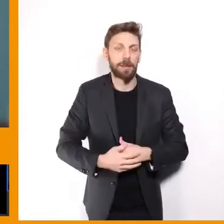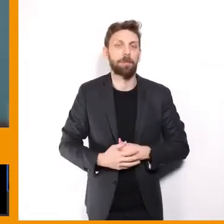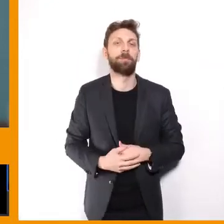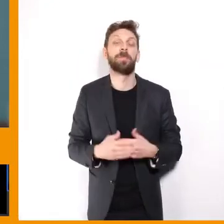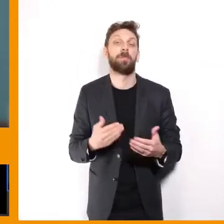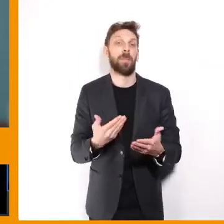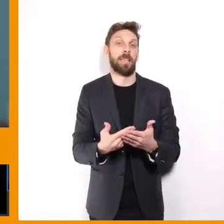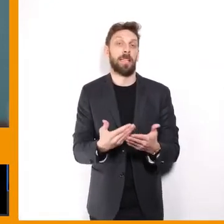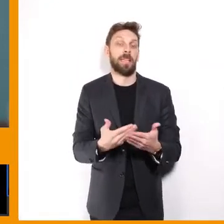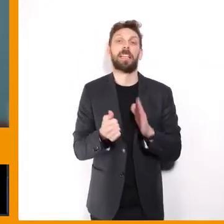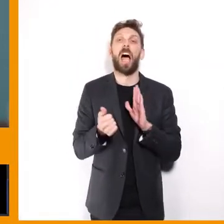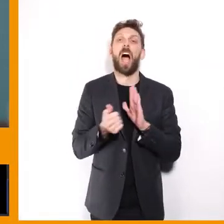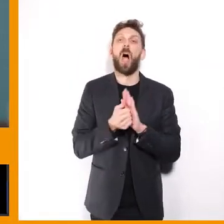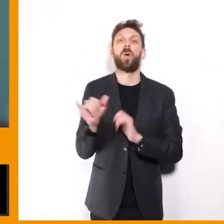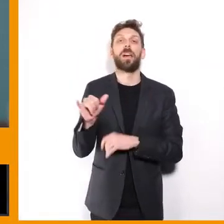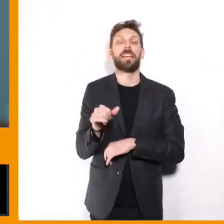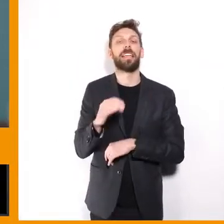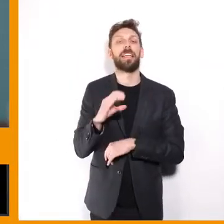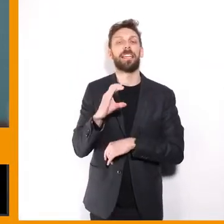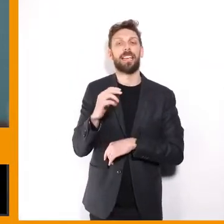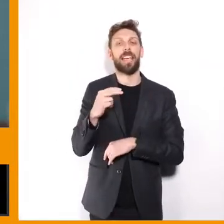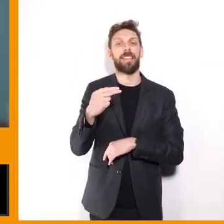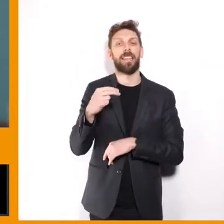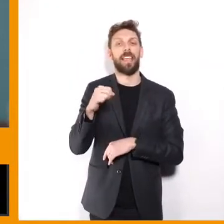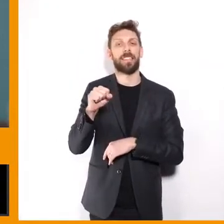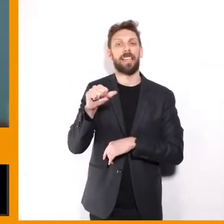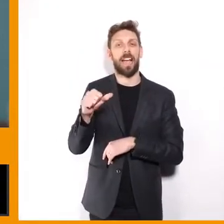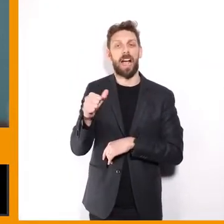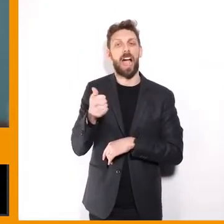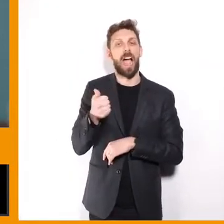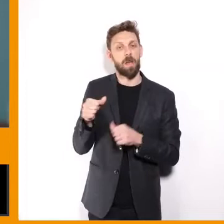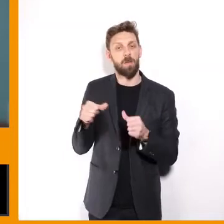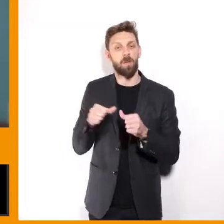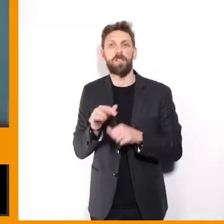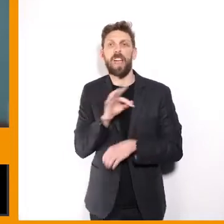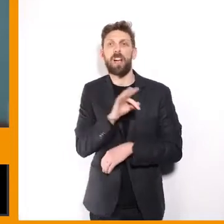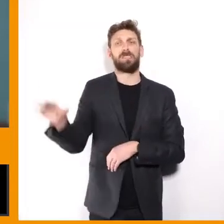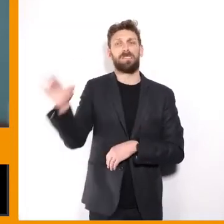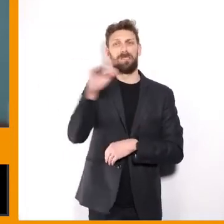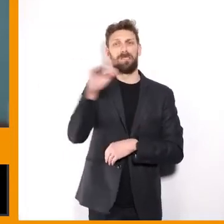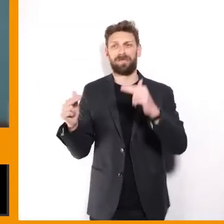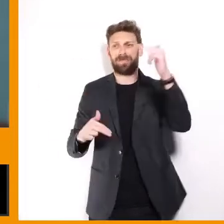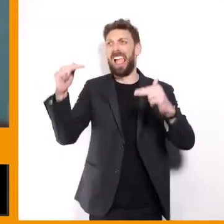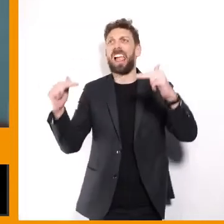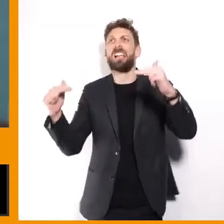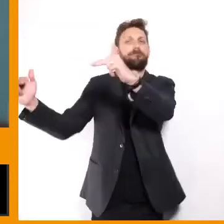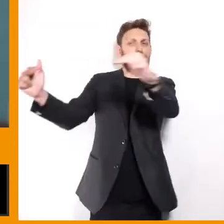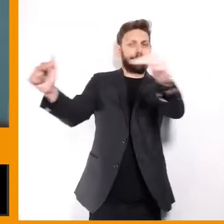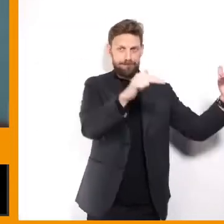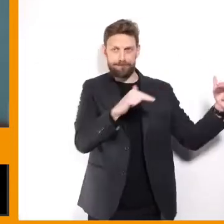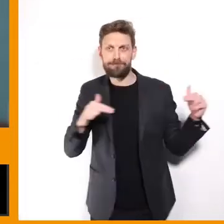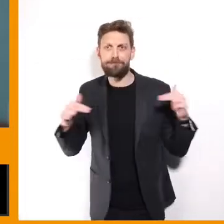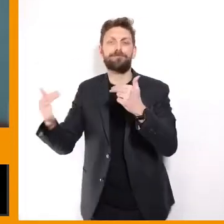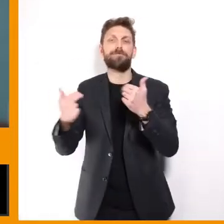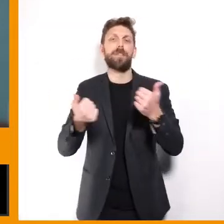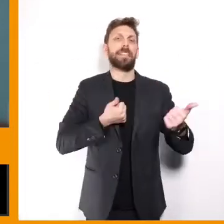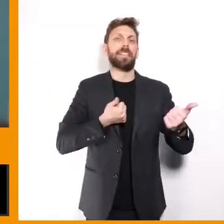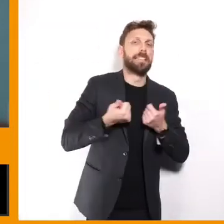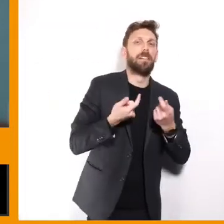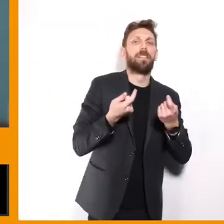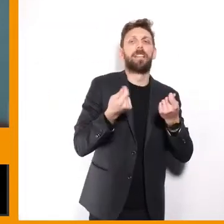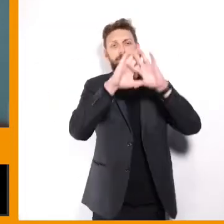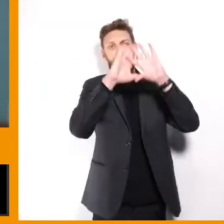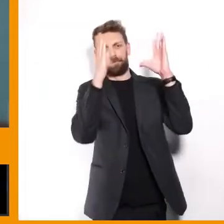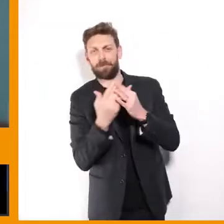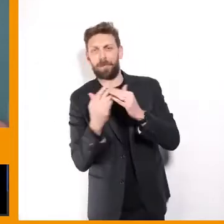c'est le rôle de la CNSA qui devra harmoniser au niveau national les prises en charge pour assurer et garantir un